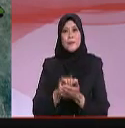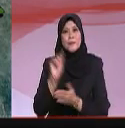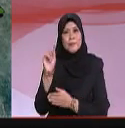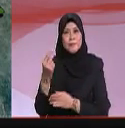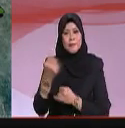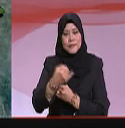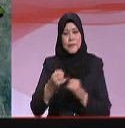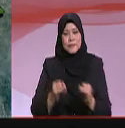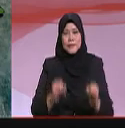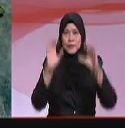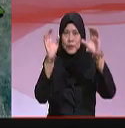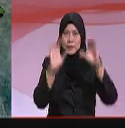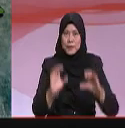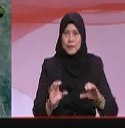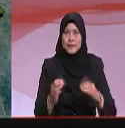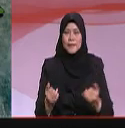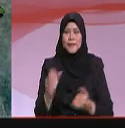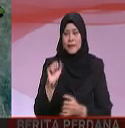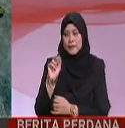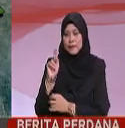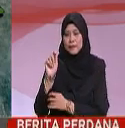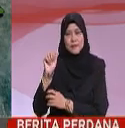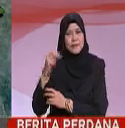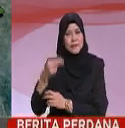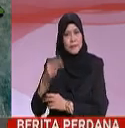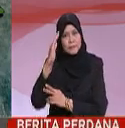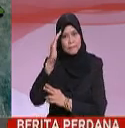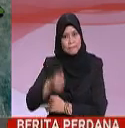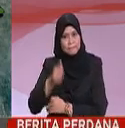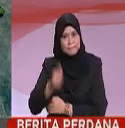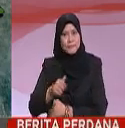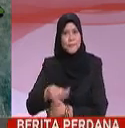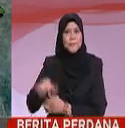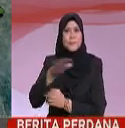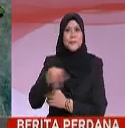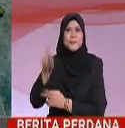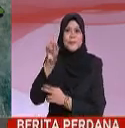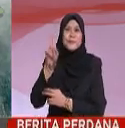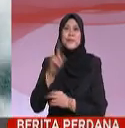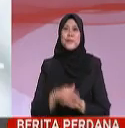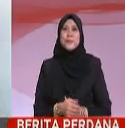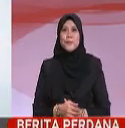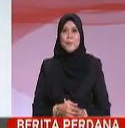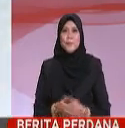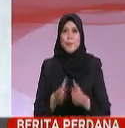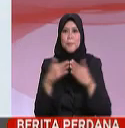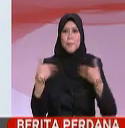Jabatan Meteorologi Malaysia, saya Atikah Marziah. Assalamualaikum dan salam sejahtera.